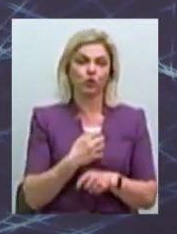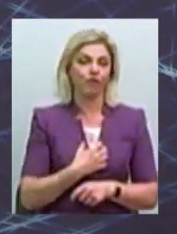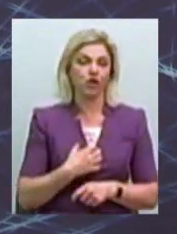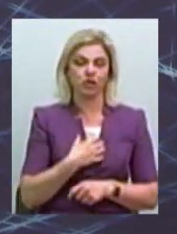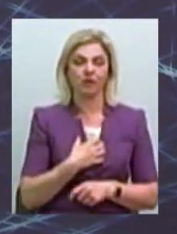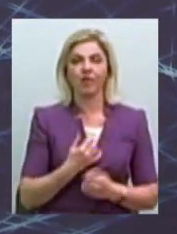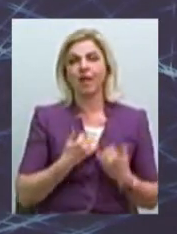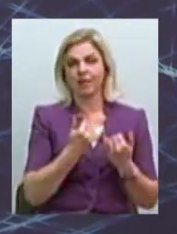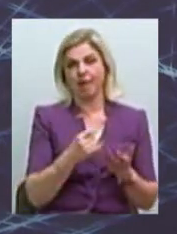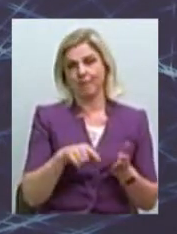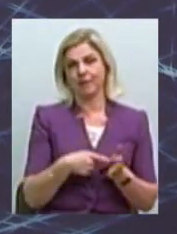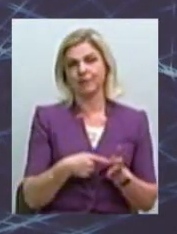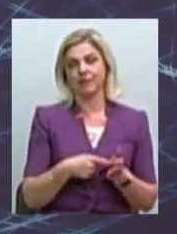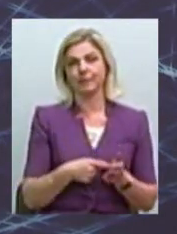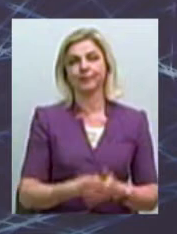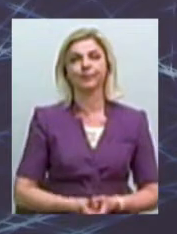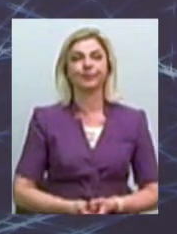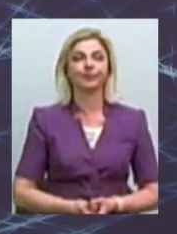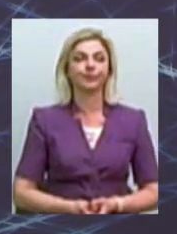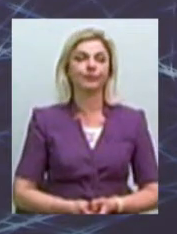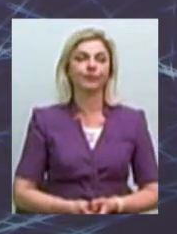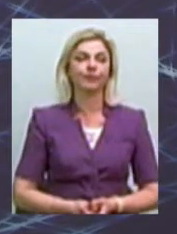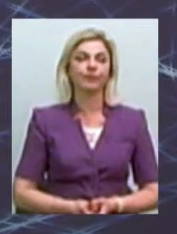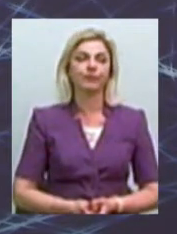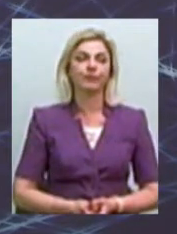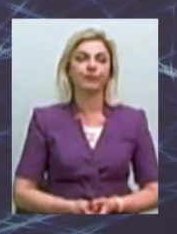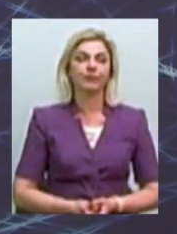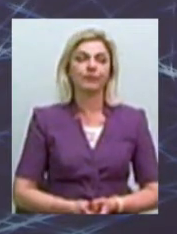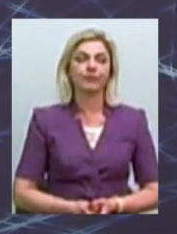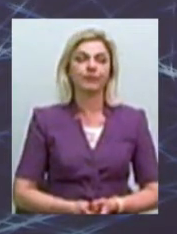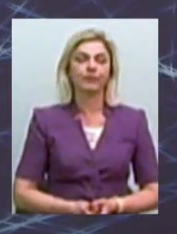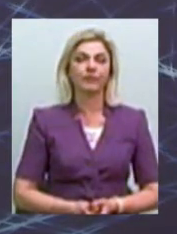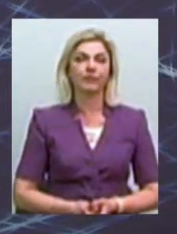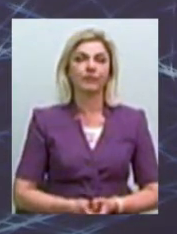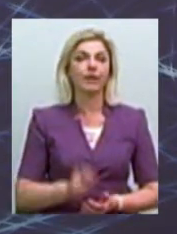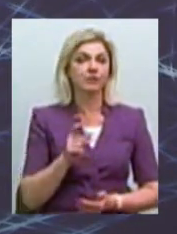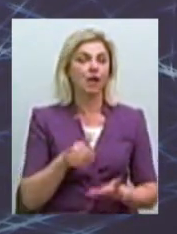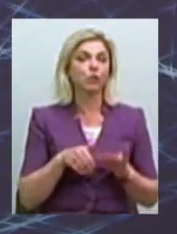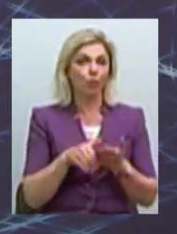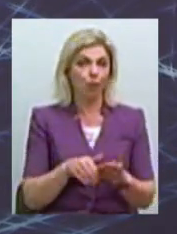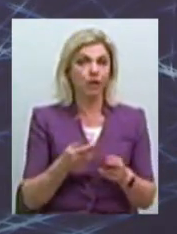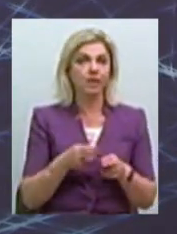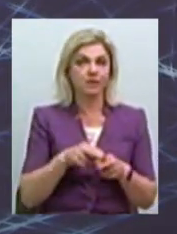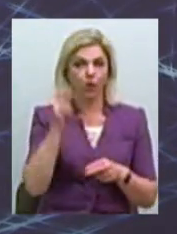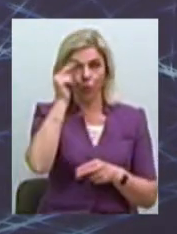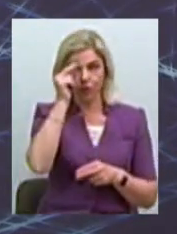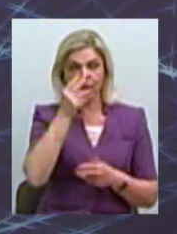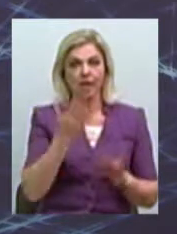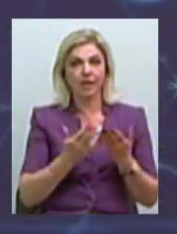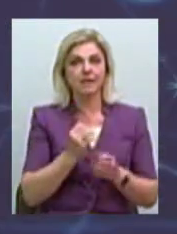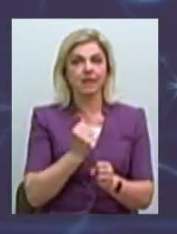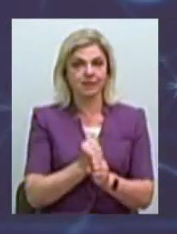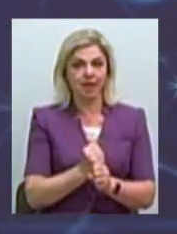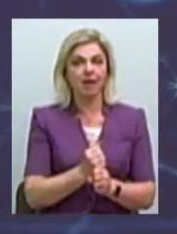актуальний для міста. Тобто індустріальний туризм, так? І за допомогою цих курсів, якщо ми створимо